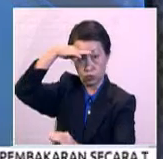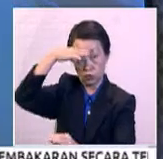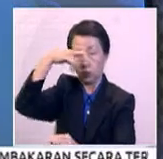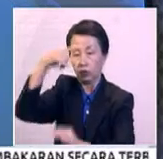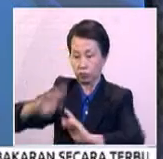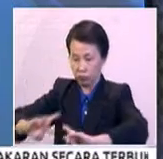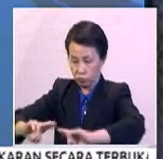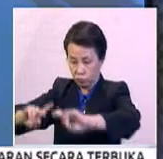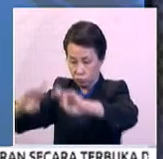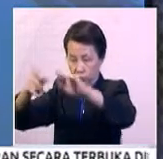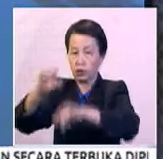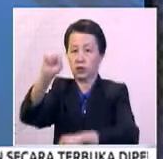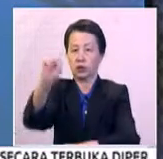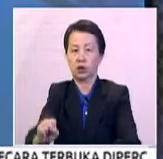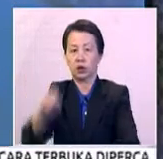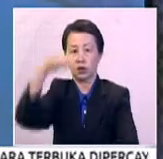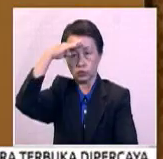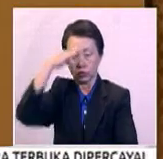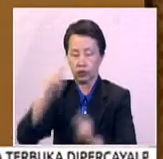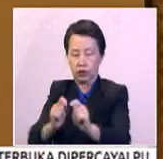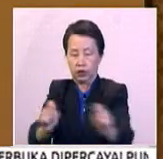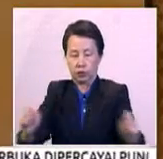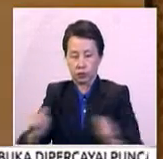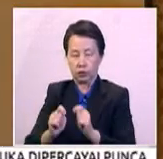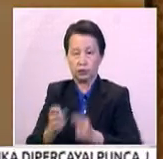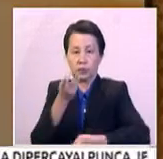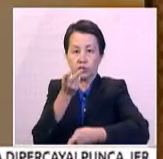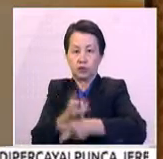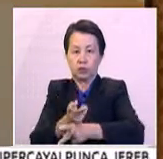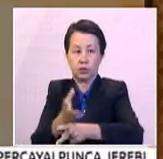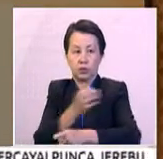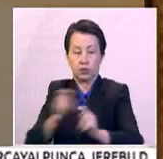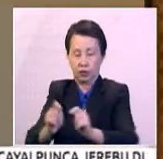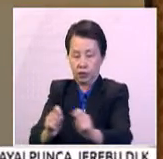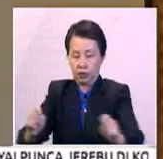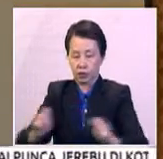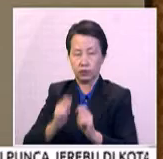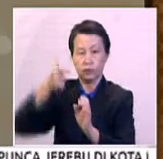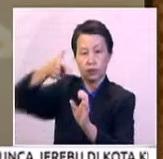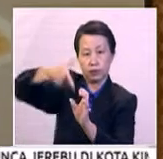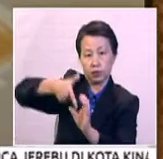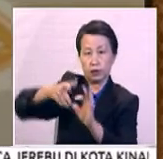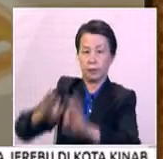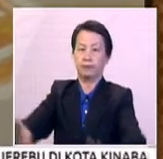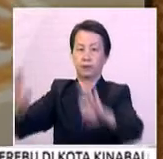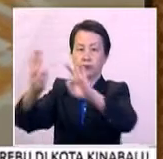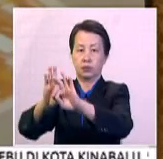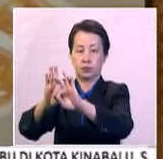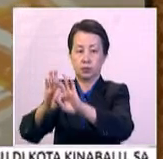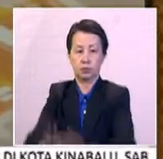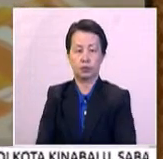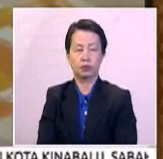untuk membangunkan Selatan Johor sebagai destinasi penyimpanan dan destinasi minyak penting.